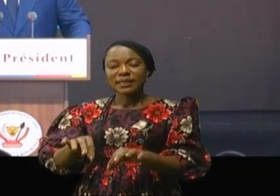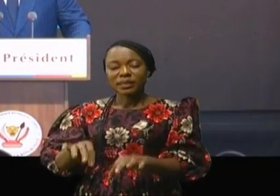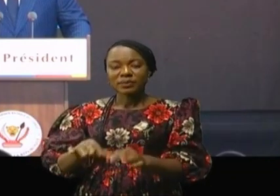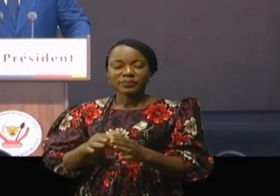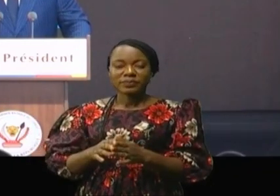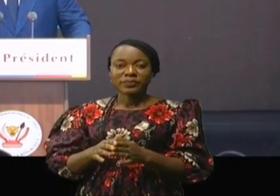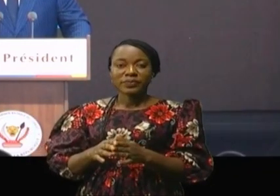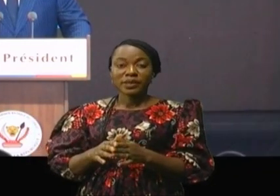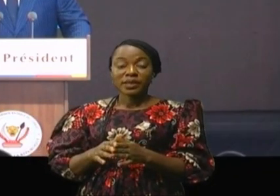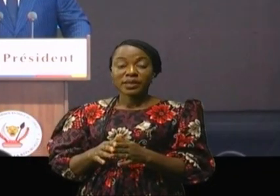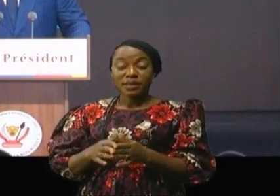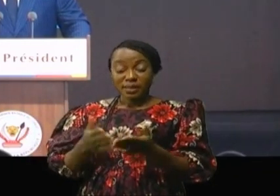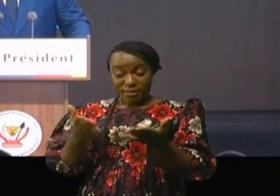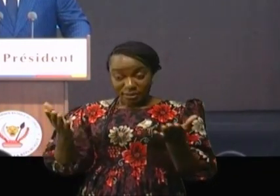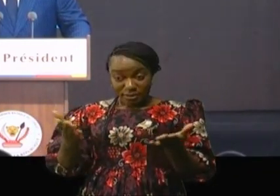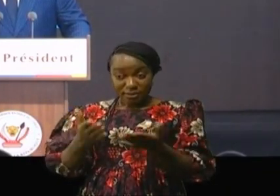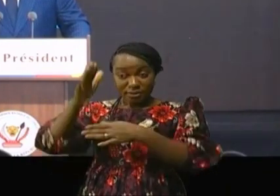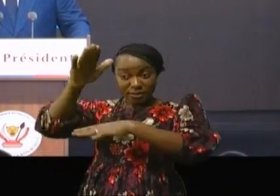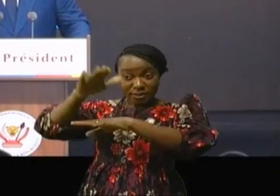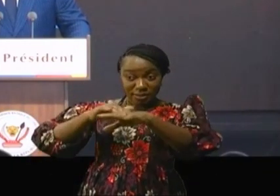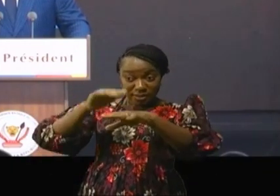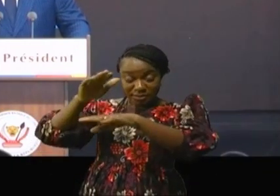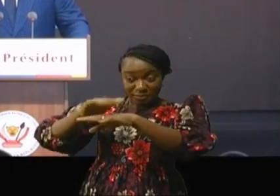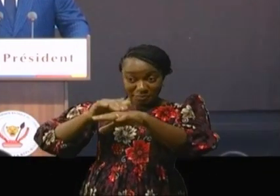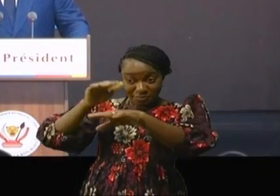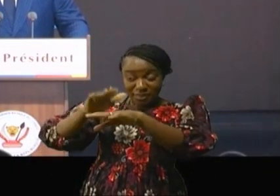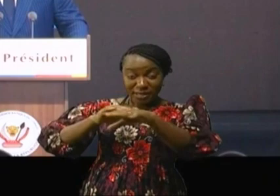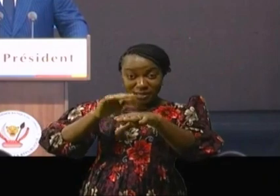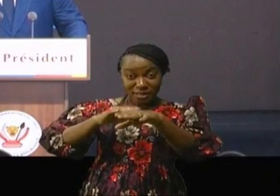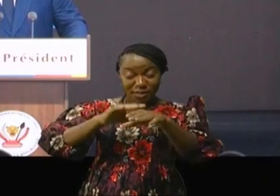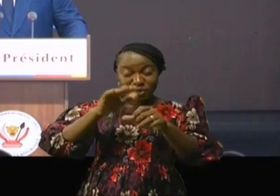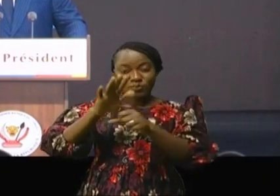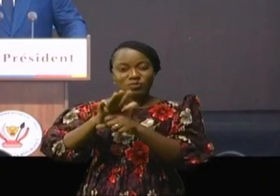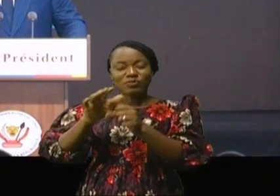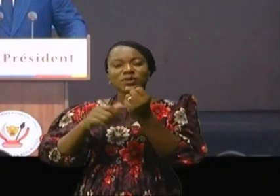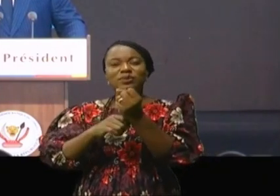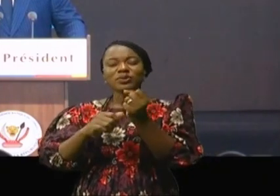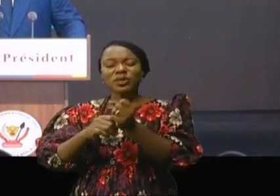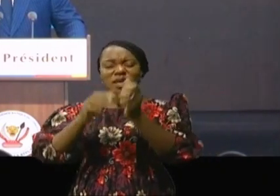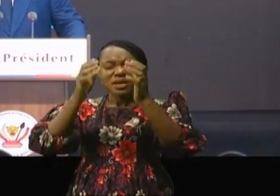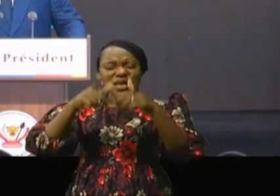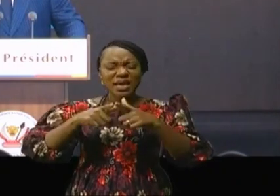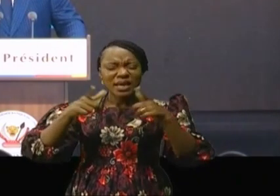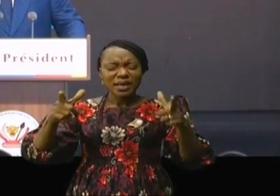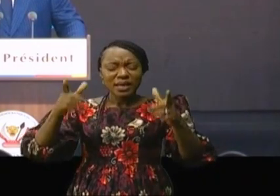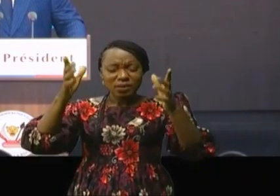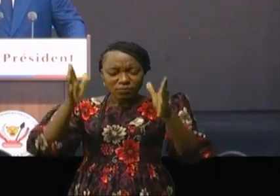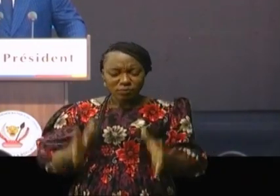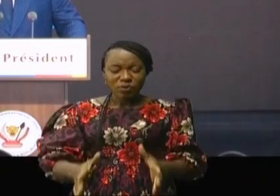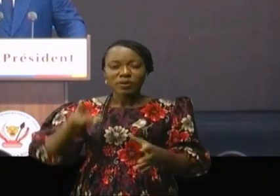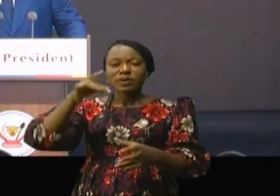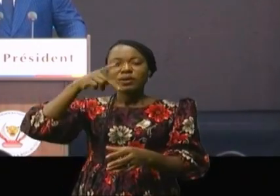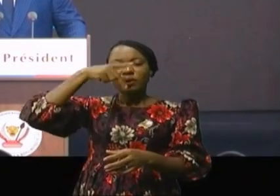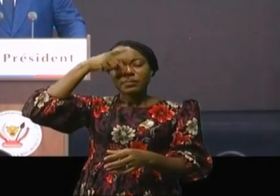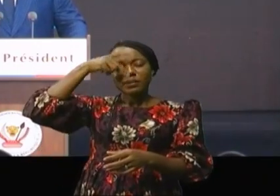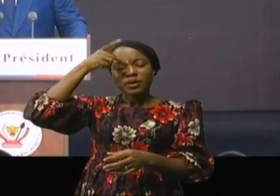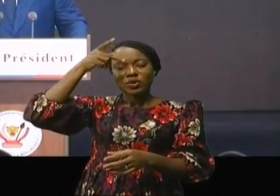lancement de l'appel d'offres pour l'attribution de 30 blocs pétroliers et gaziers auxquels vous